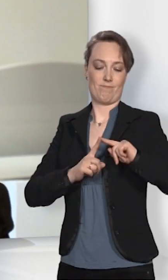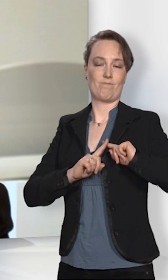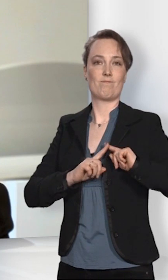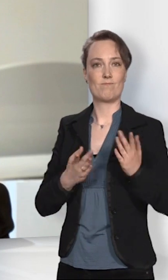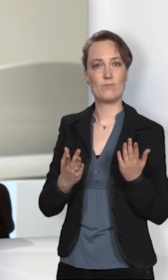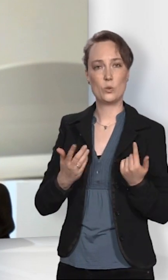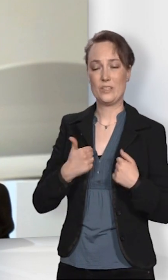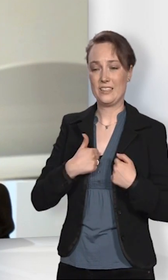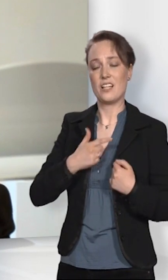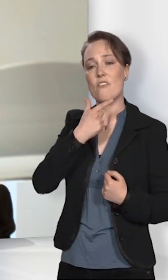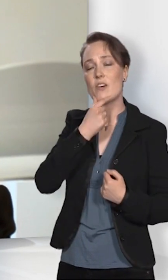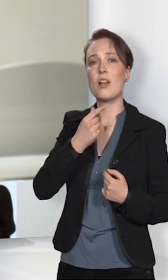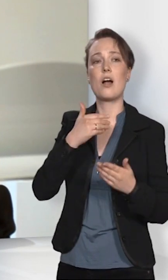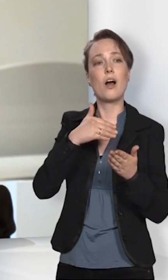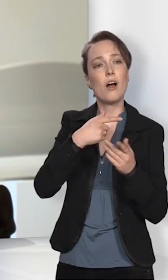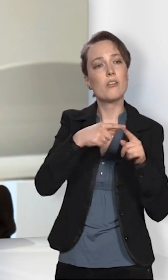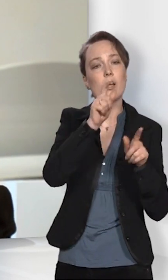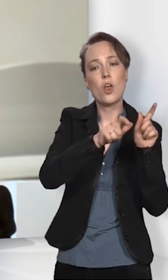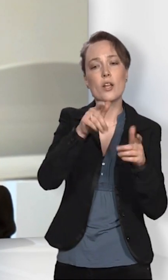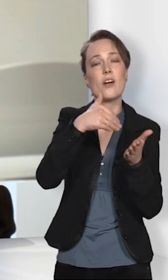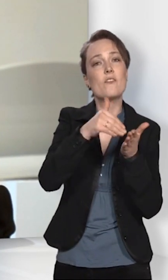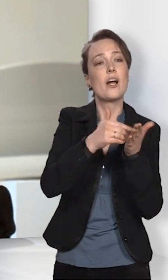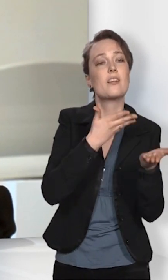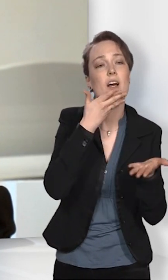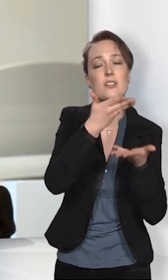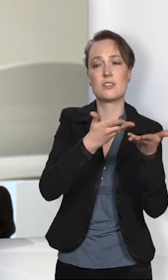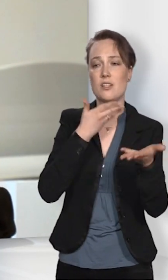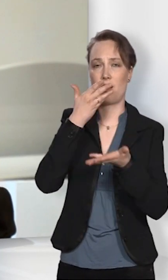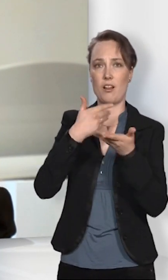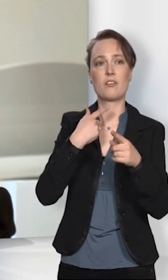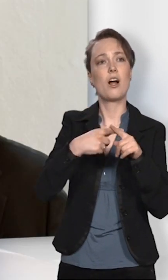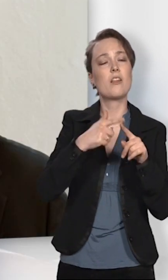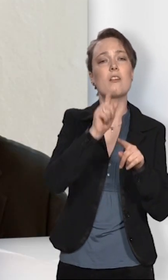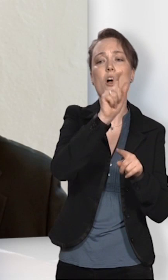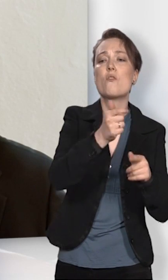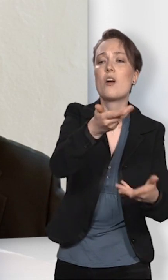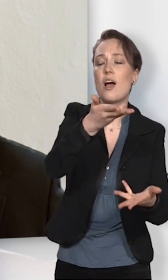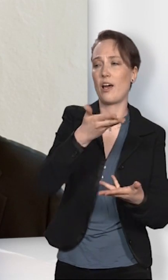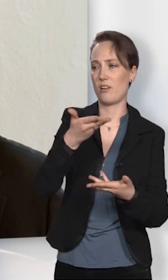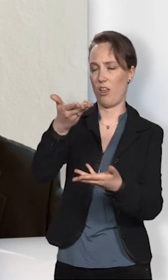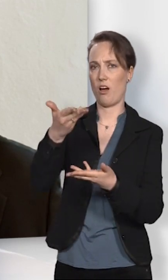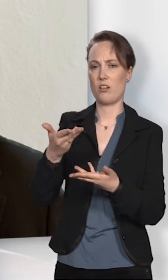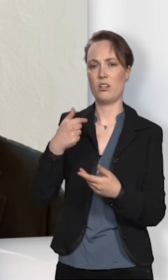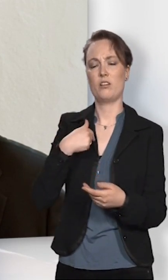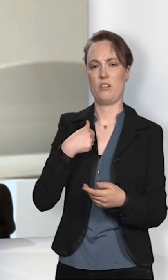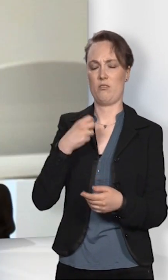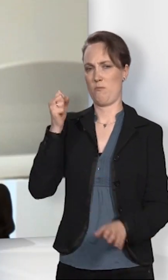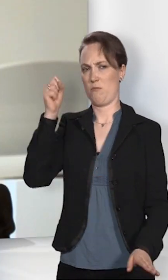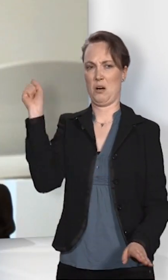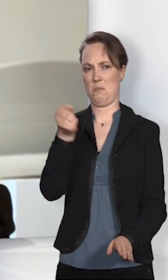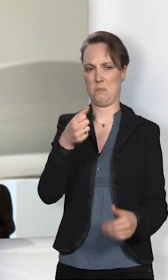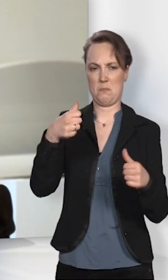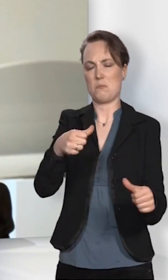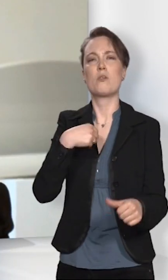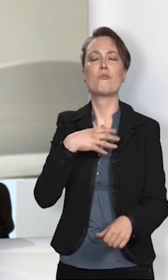ich möchte gerne anderen davon weitererzählen und andere zum Christsein einladen. Das will ich nicht tun mit einer Keule in der Hand und das